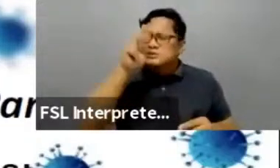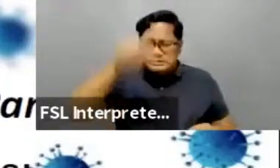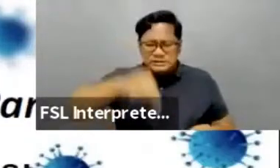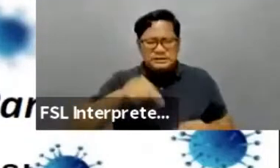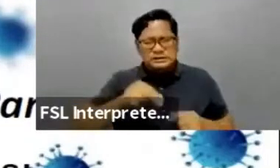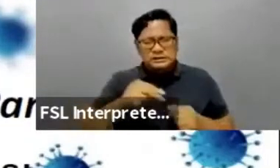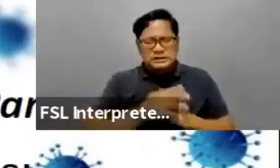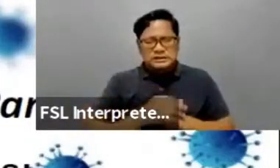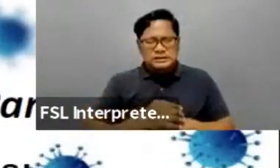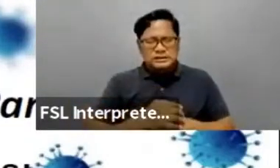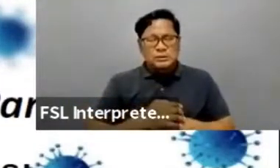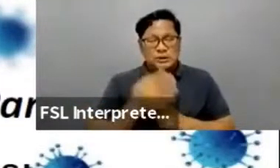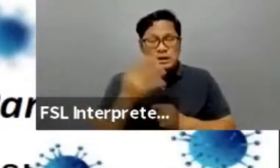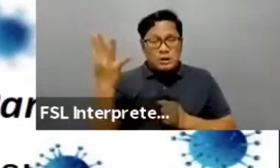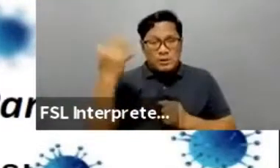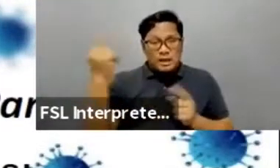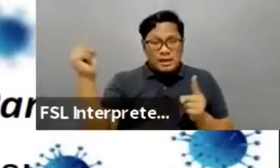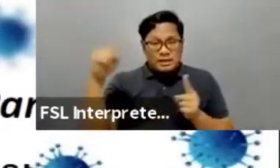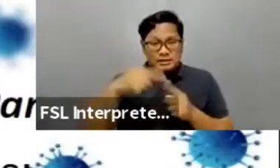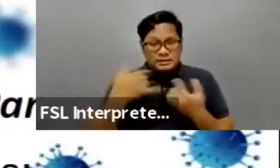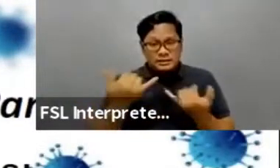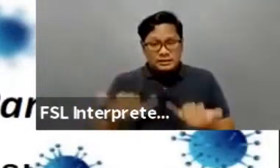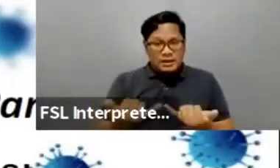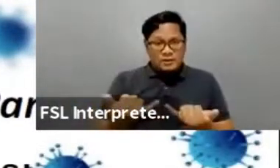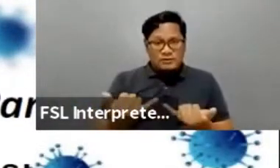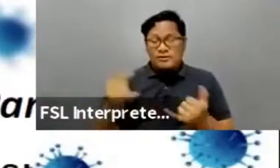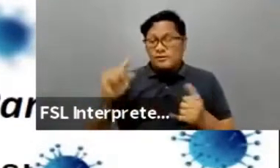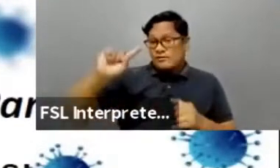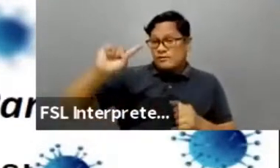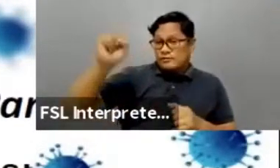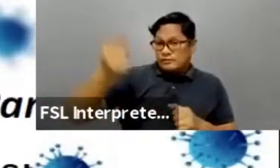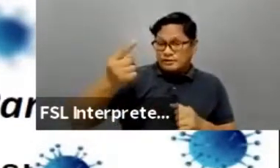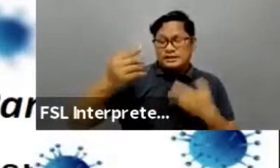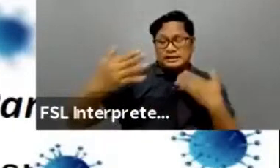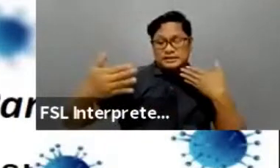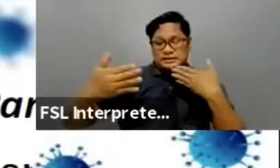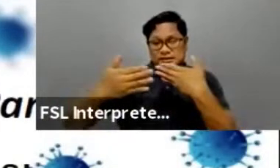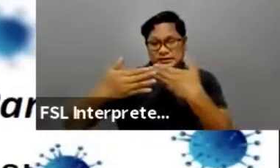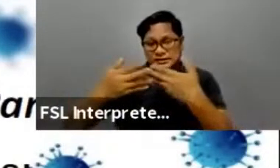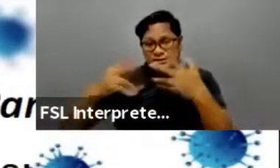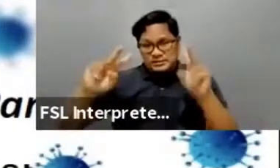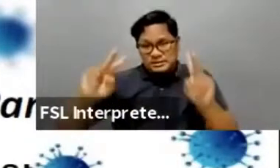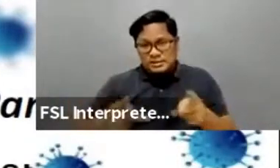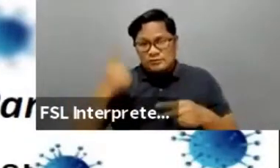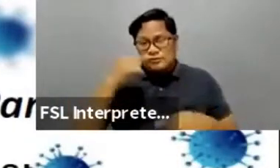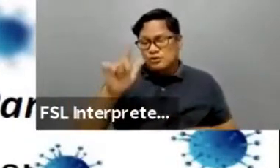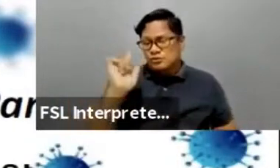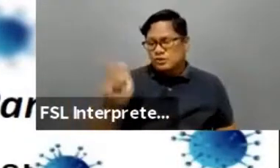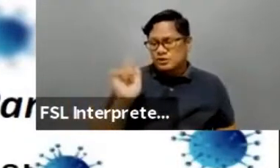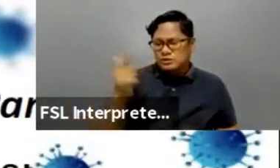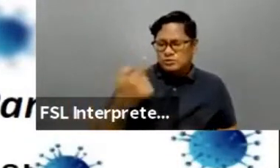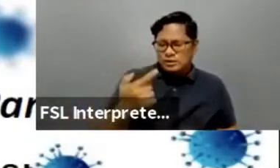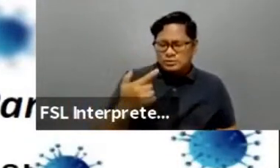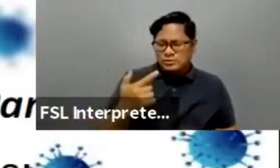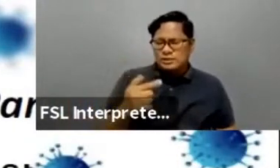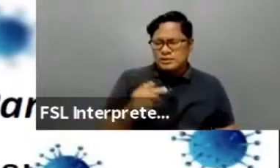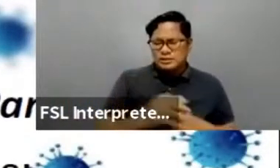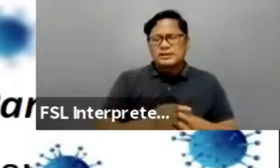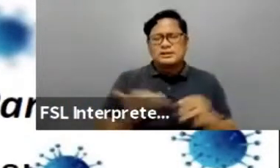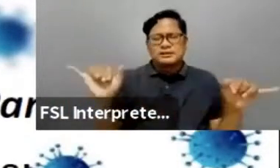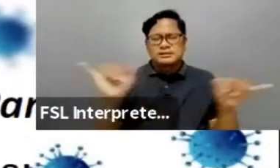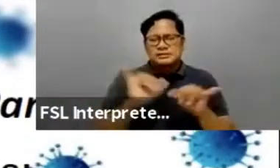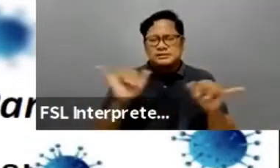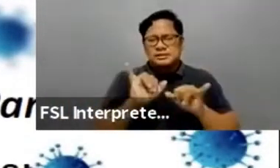dahil hanggang ngayon, first at magse-second quarter na ng 2021 ay nandito pa